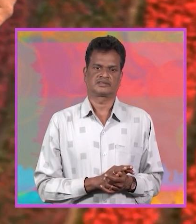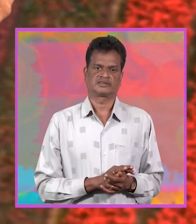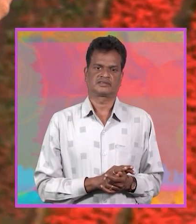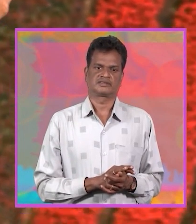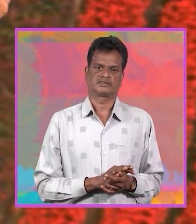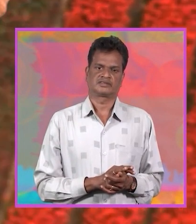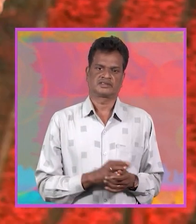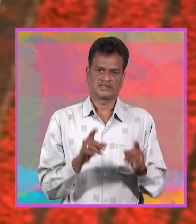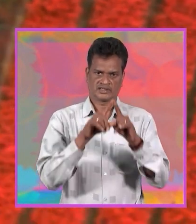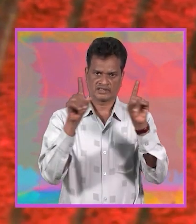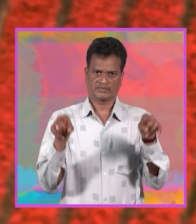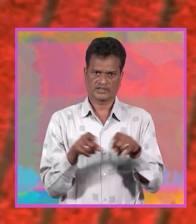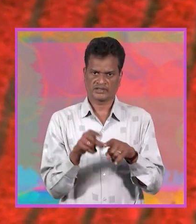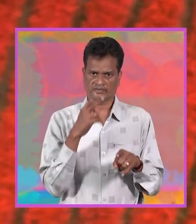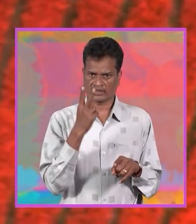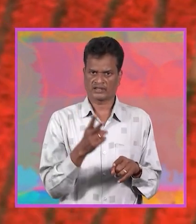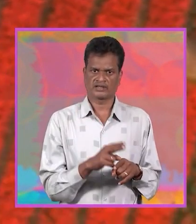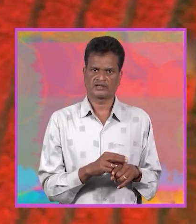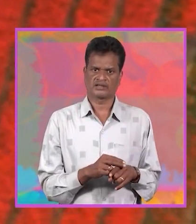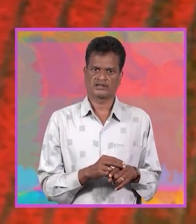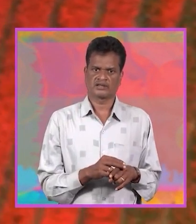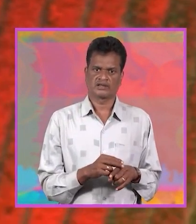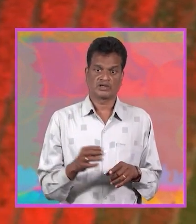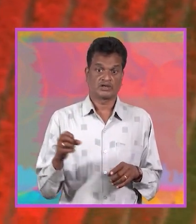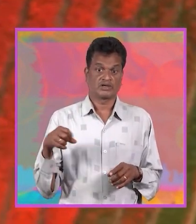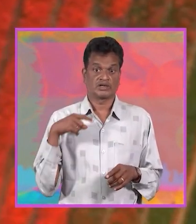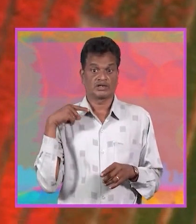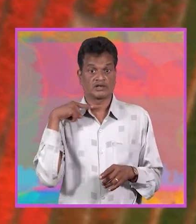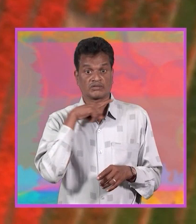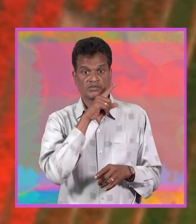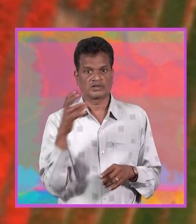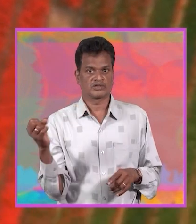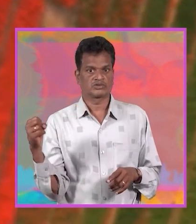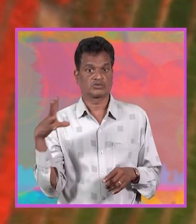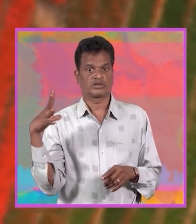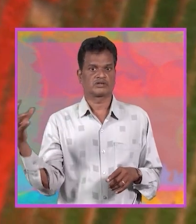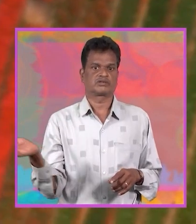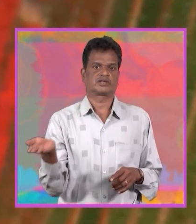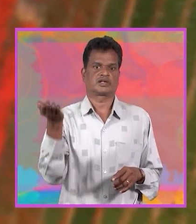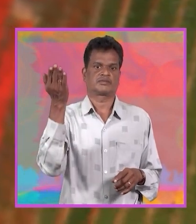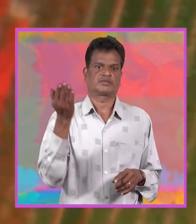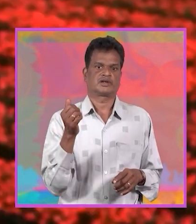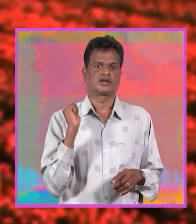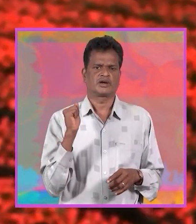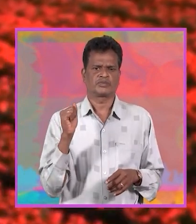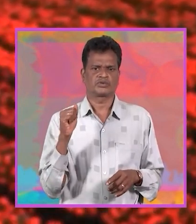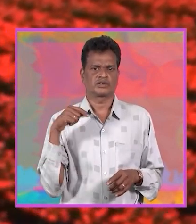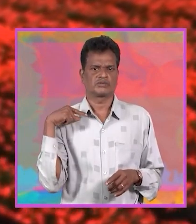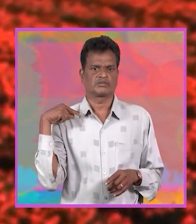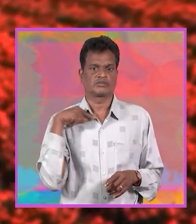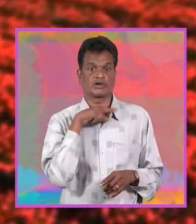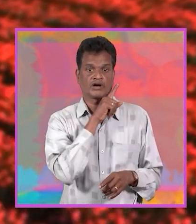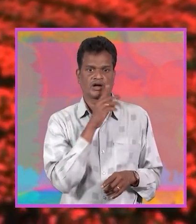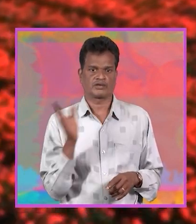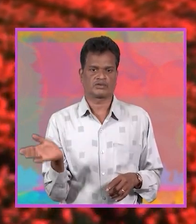இந்த படத்தை பாருங்கள். சூரியன் உதிக்கிற மாதிரி ஒரு படம் இருக்கு. சூரியன் எப்பொழுது உதிக்கும்? காலை